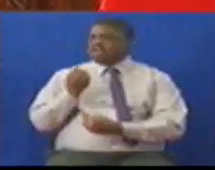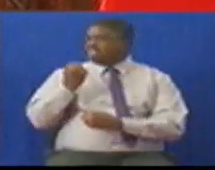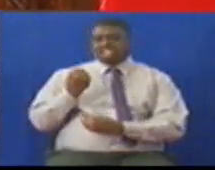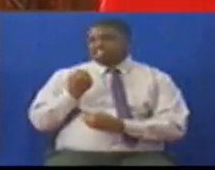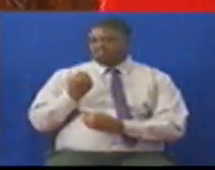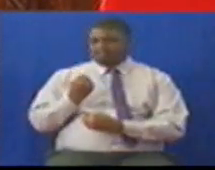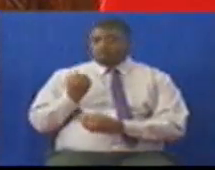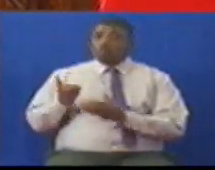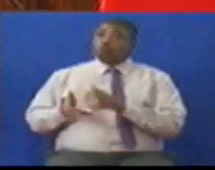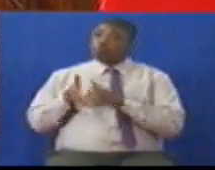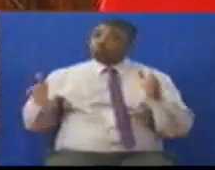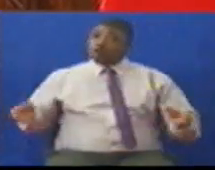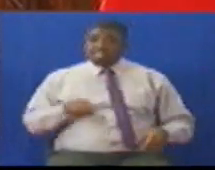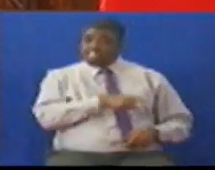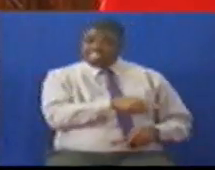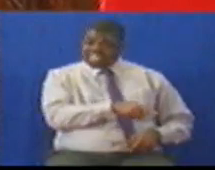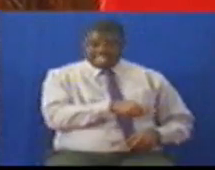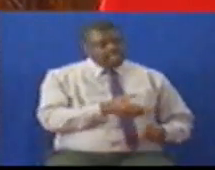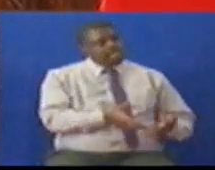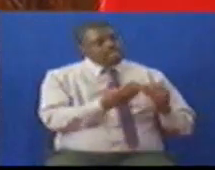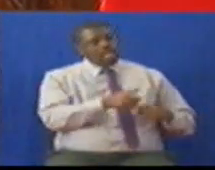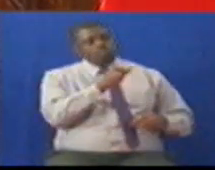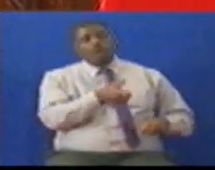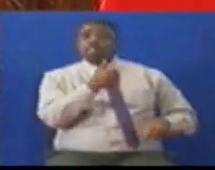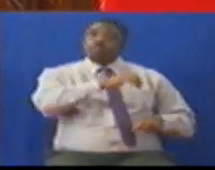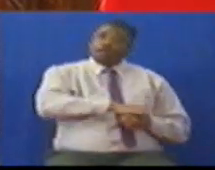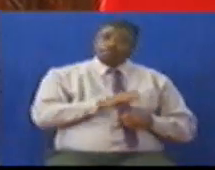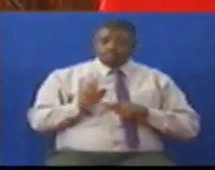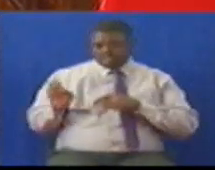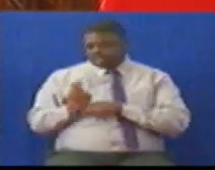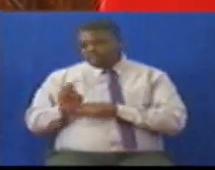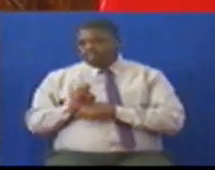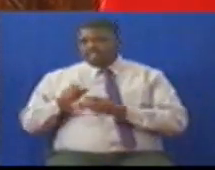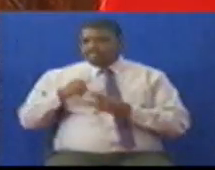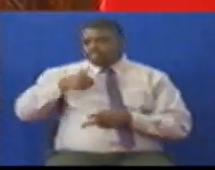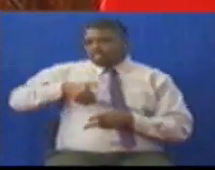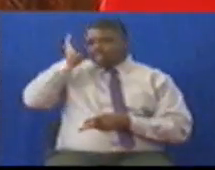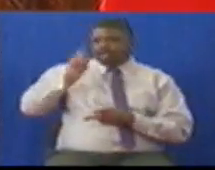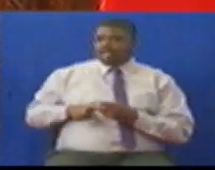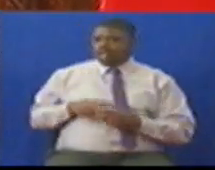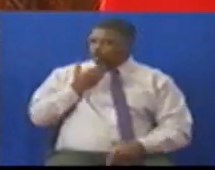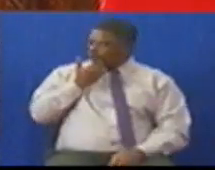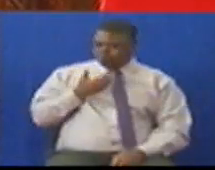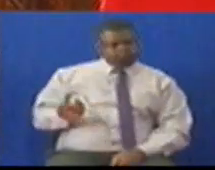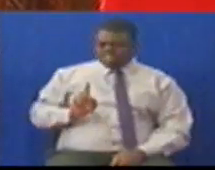hiyo haitajiendesha yenyewe bali inahitaji wataalamu wa kusimamia. Hivyo serikali isipuuze